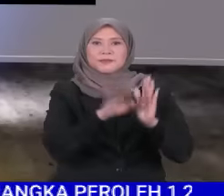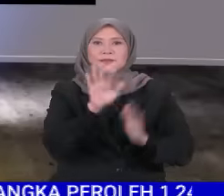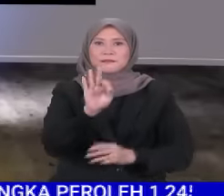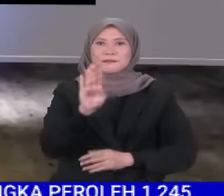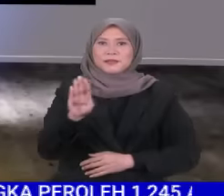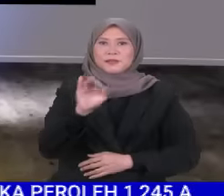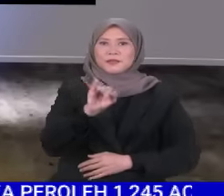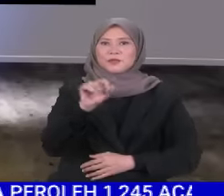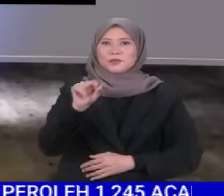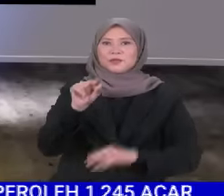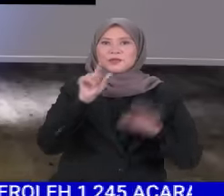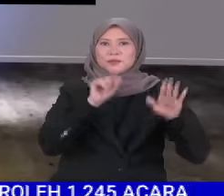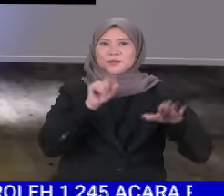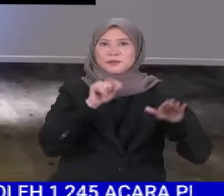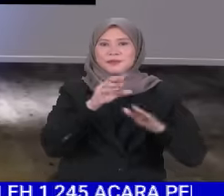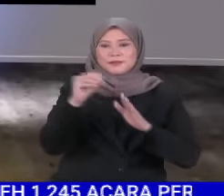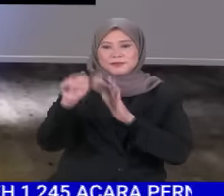Facebook Instagram